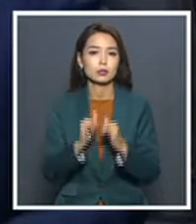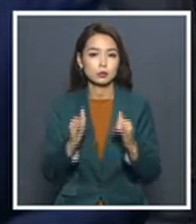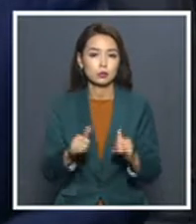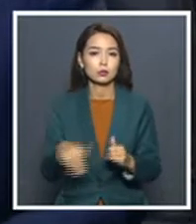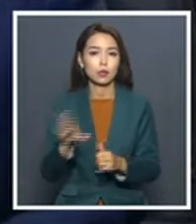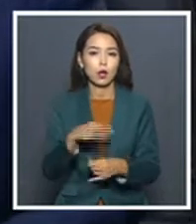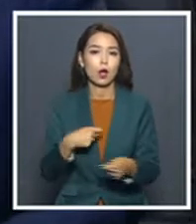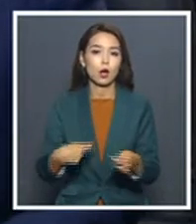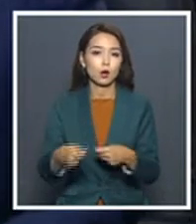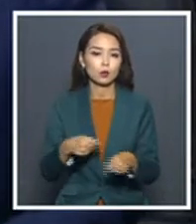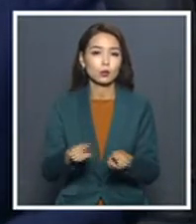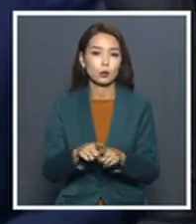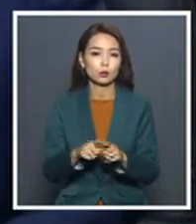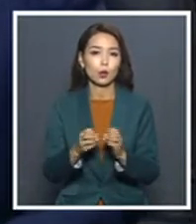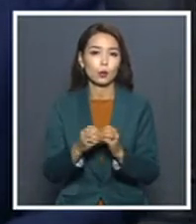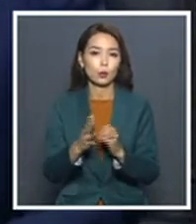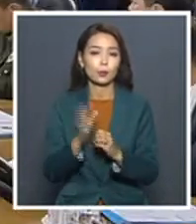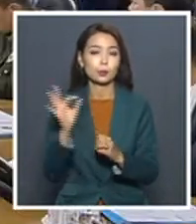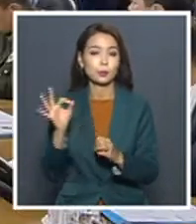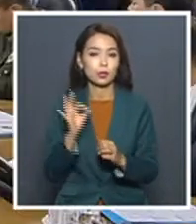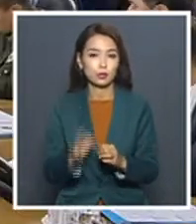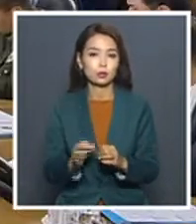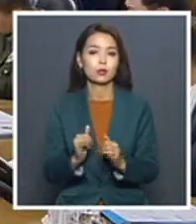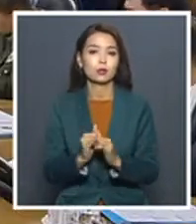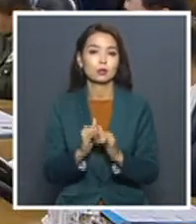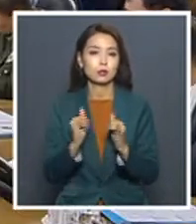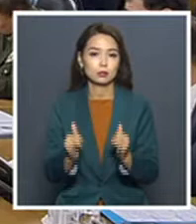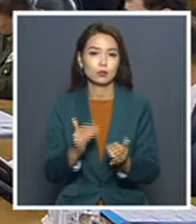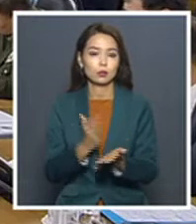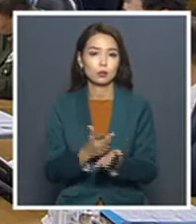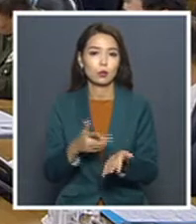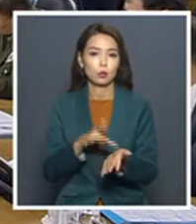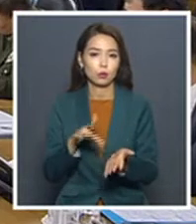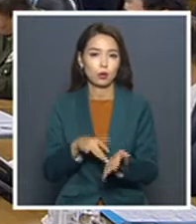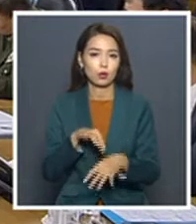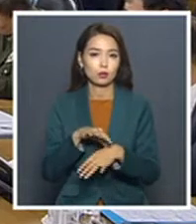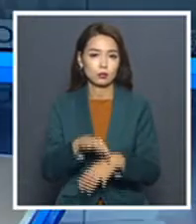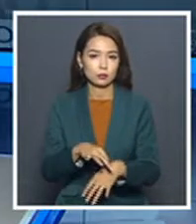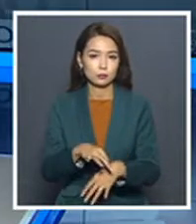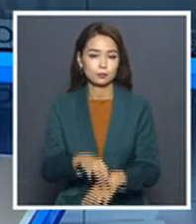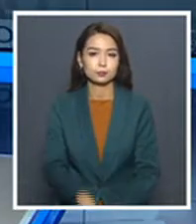сауда айналымының 15%-ға жуығы осы қалада жүргізіледі.